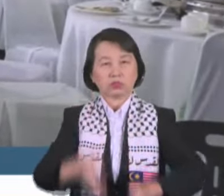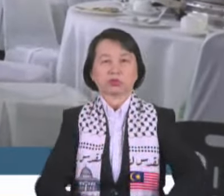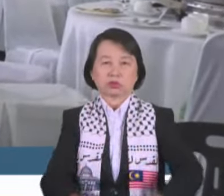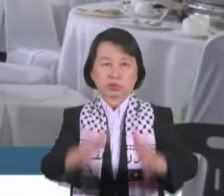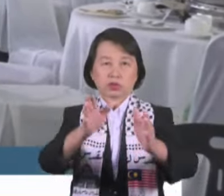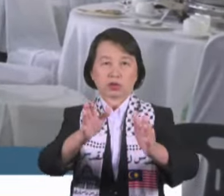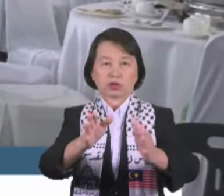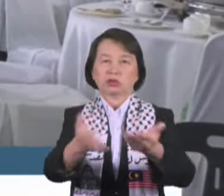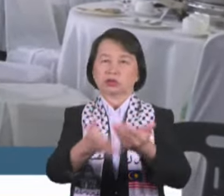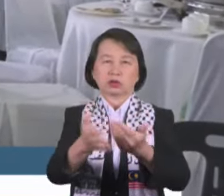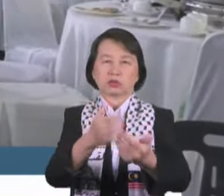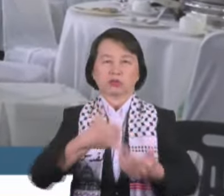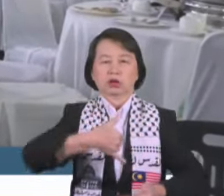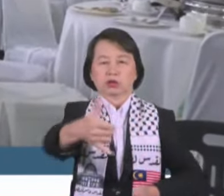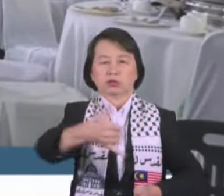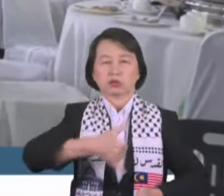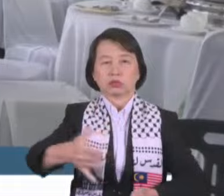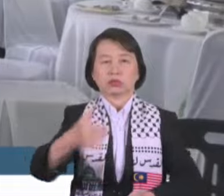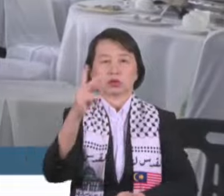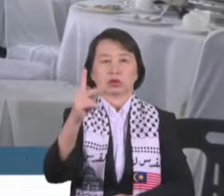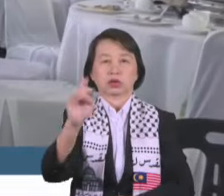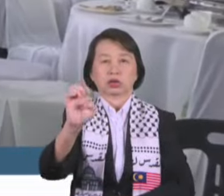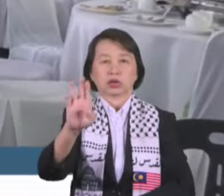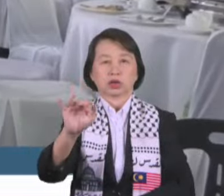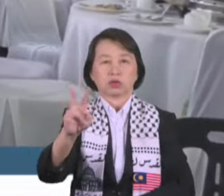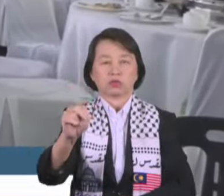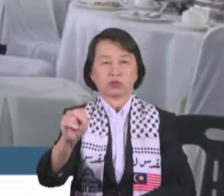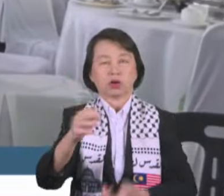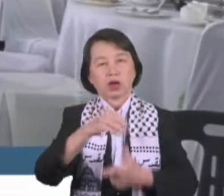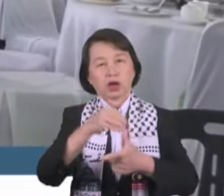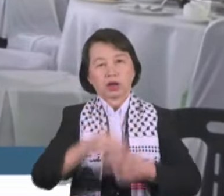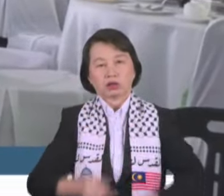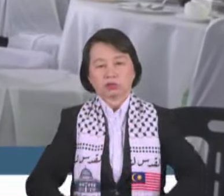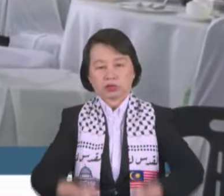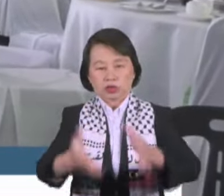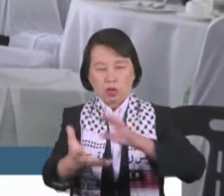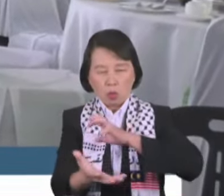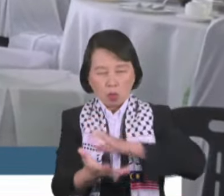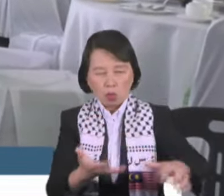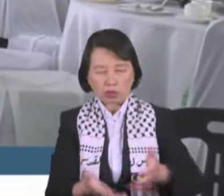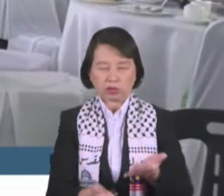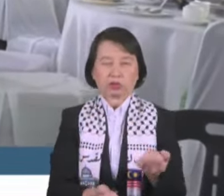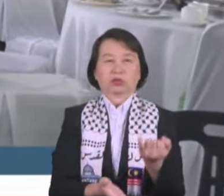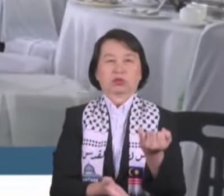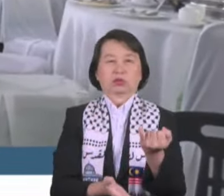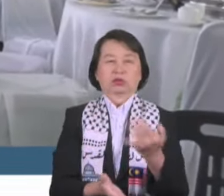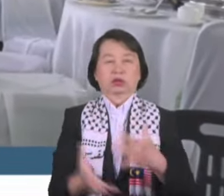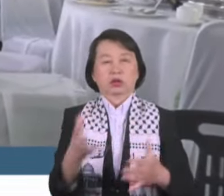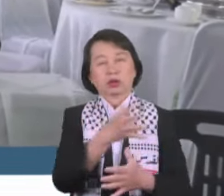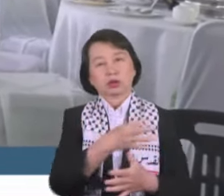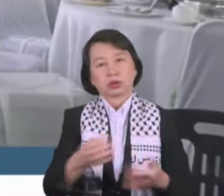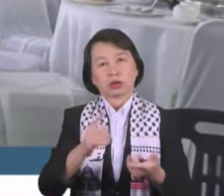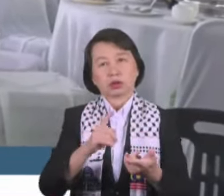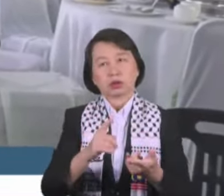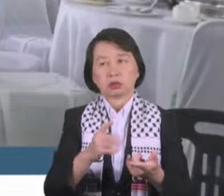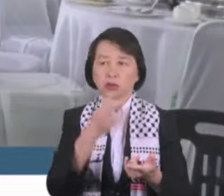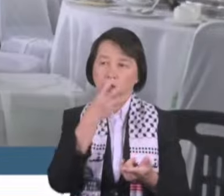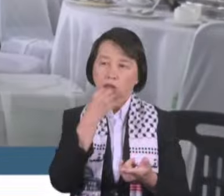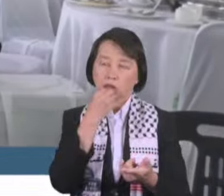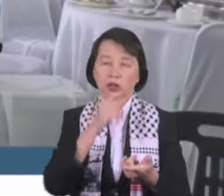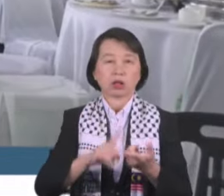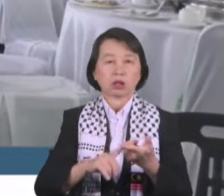jalan kemudahan masuk ke kebun ataupun jalan raya yang rosak dan juga lagi